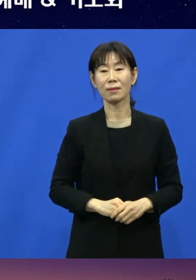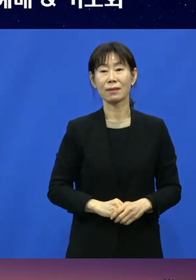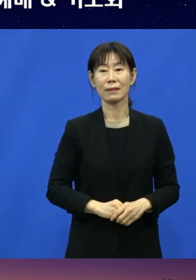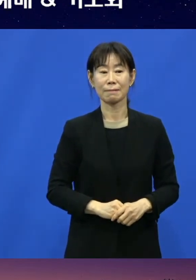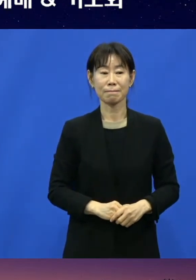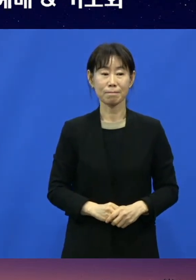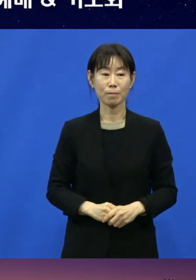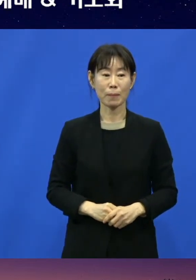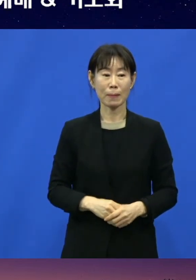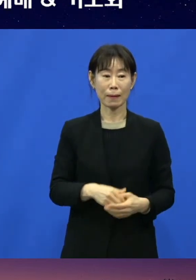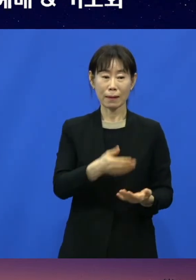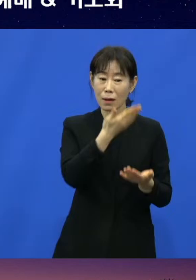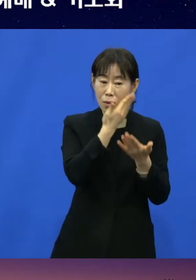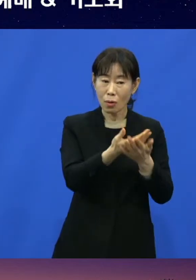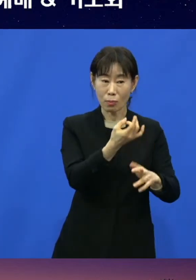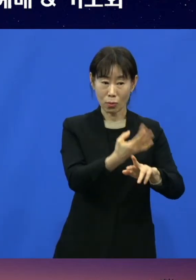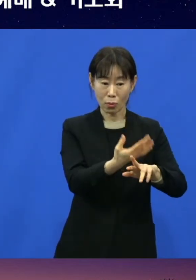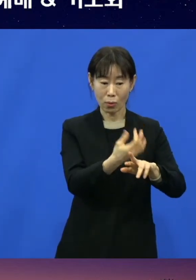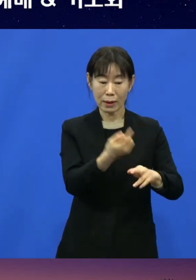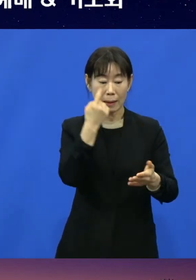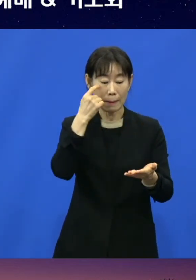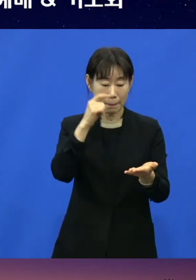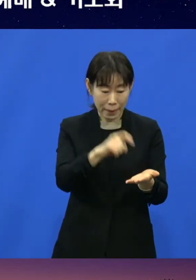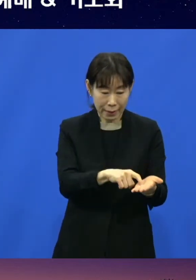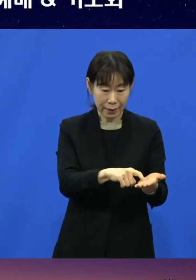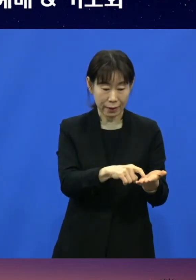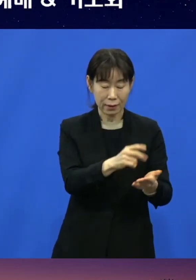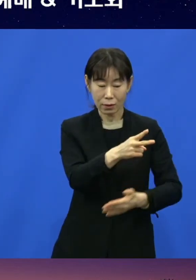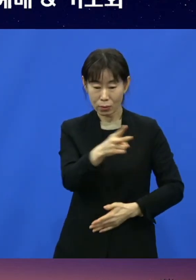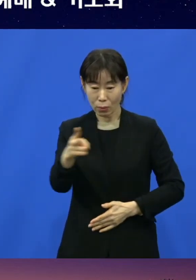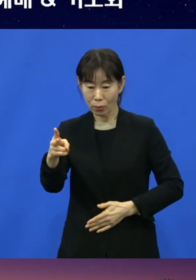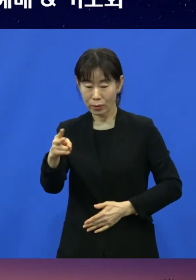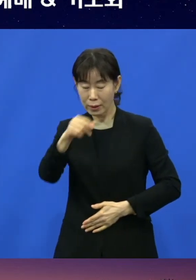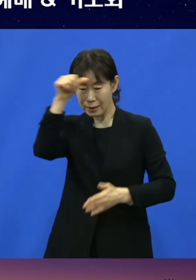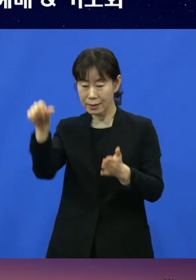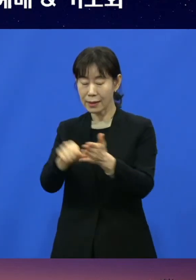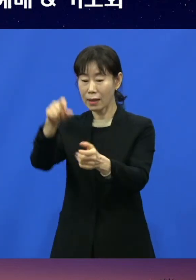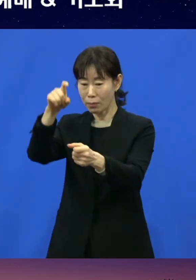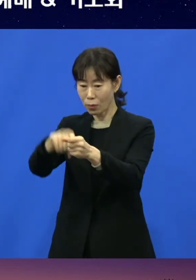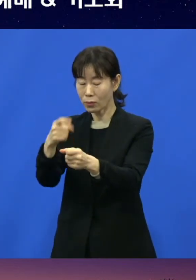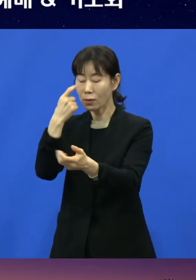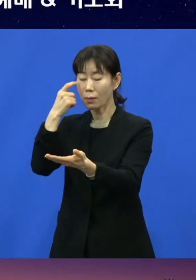여러분, 이 보화를 발견한 것은 인생의 목적을 발견한 것과 똑같아요.